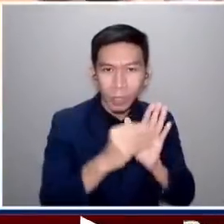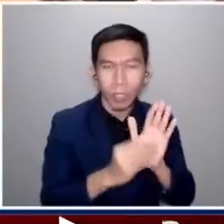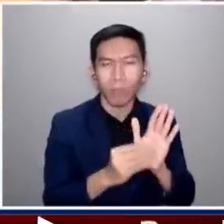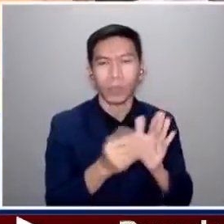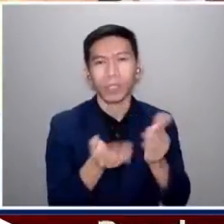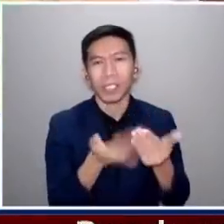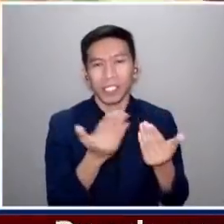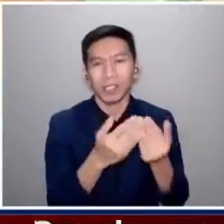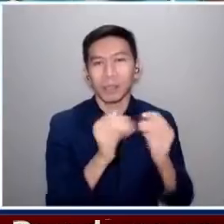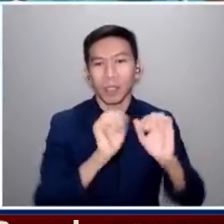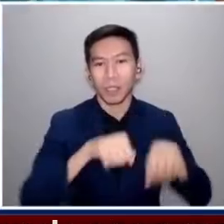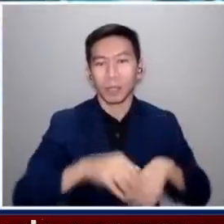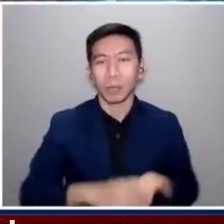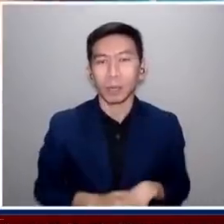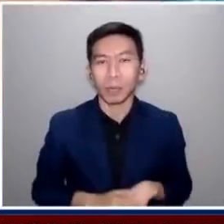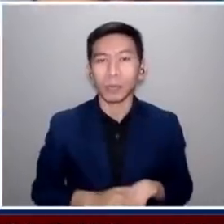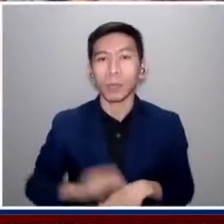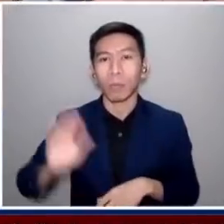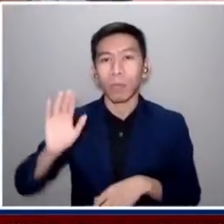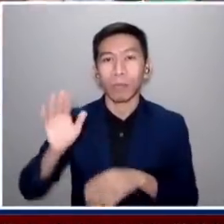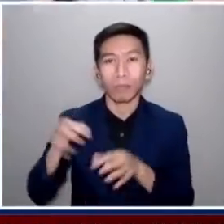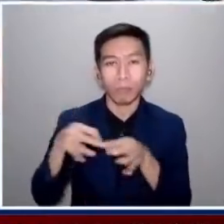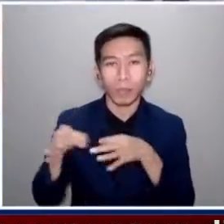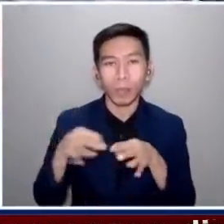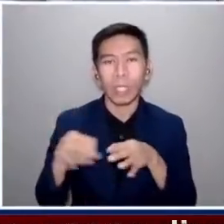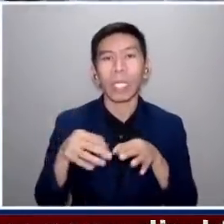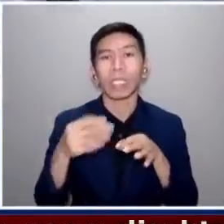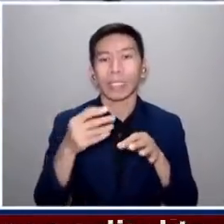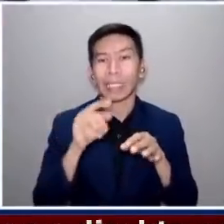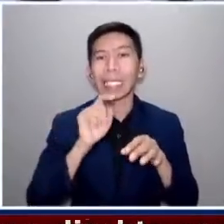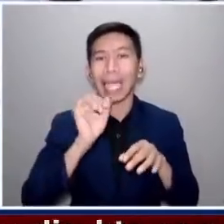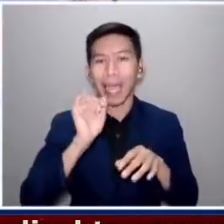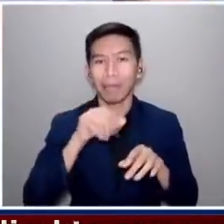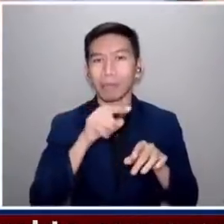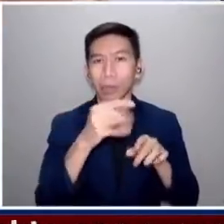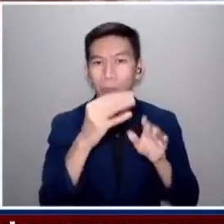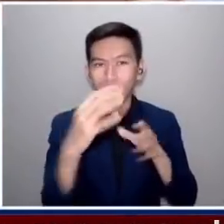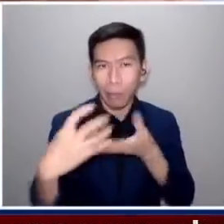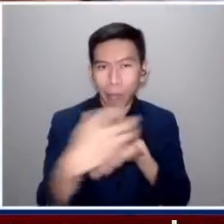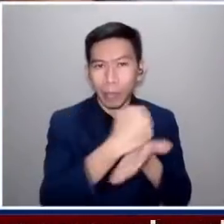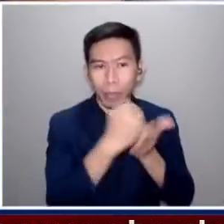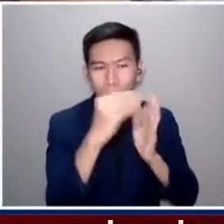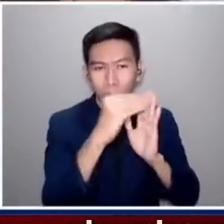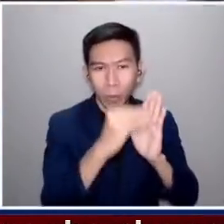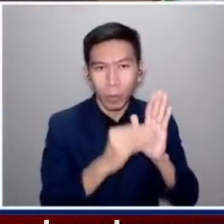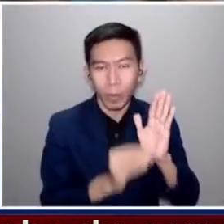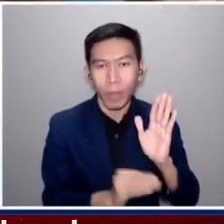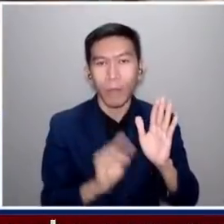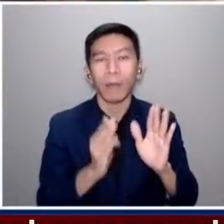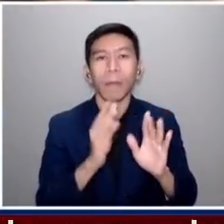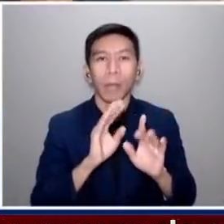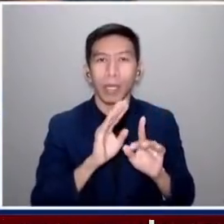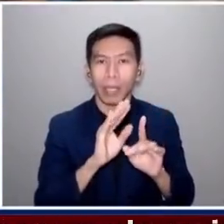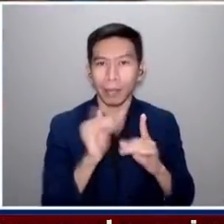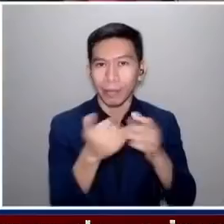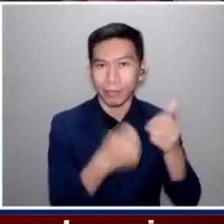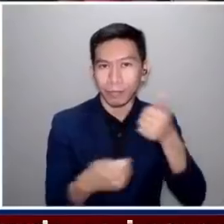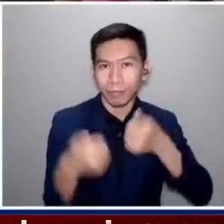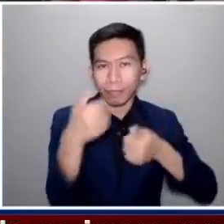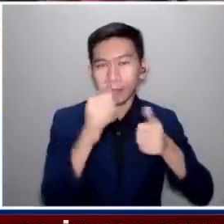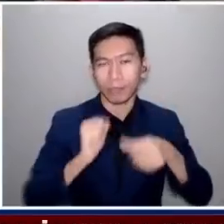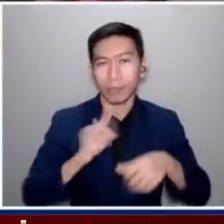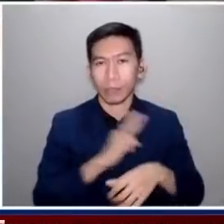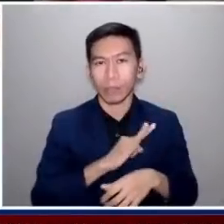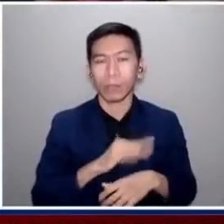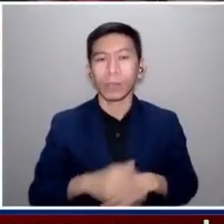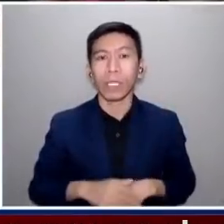impormasyong kukunin sa pagbabahay-bahay ng mga kapitan at kagawad kapag opisyal na ang implementasyon nito. Kalma rin